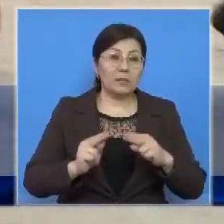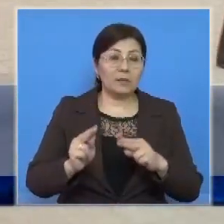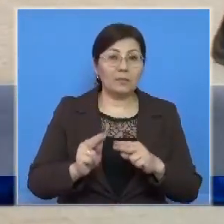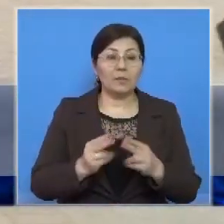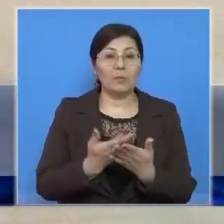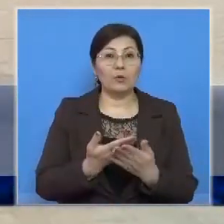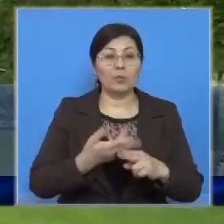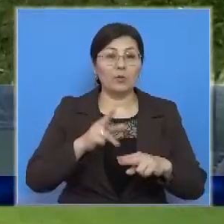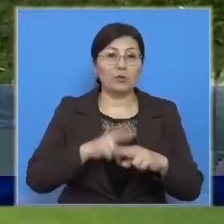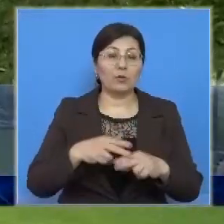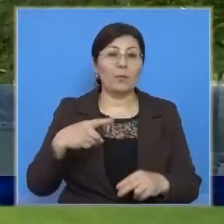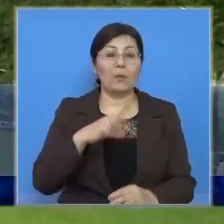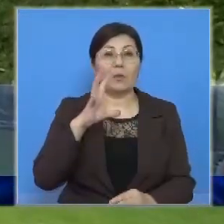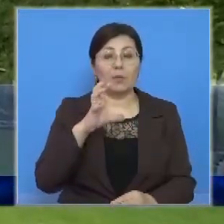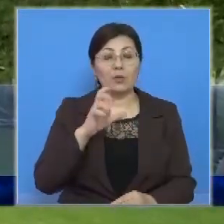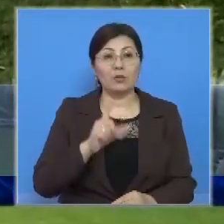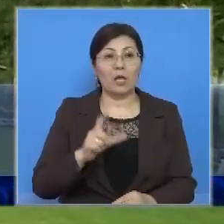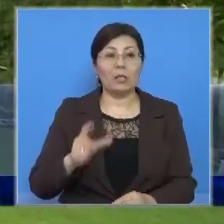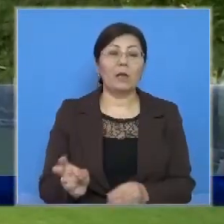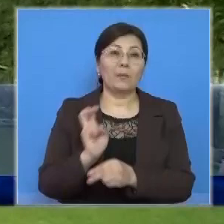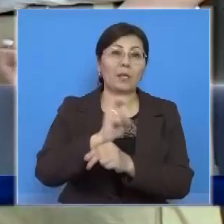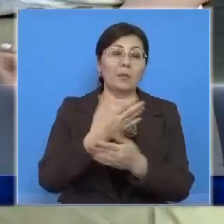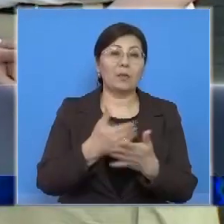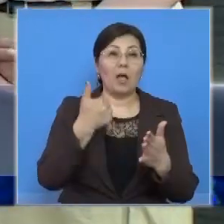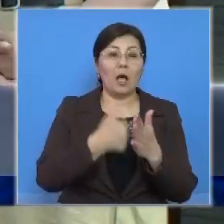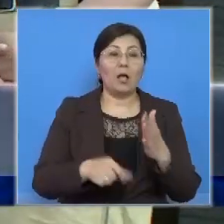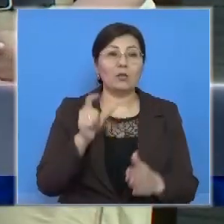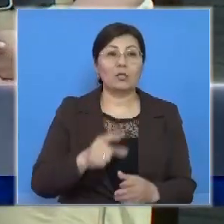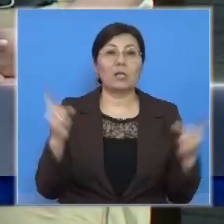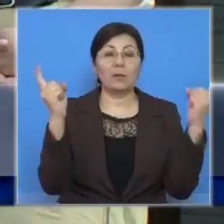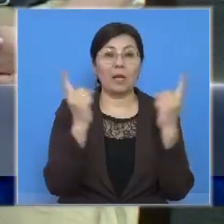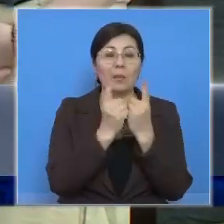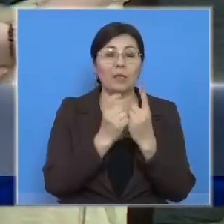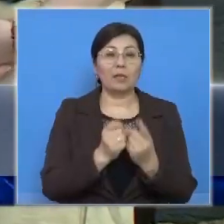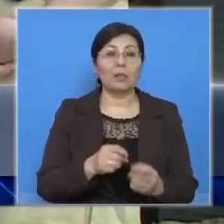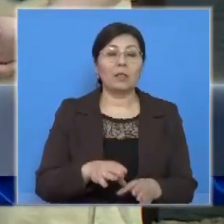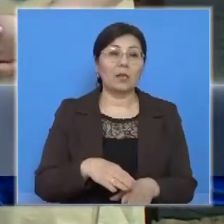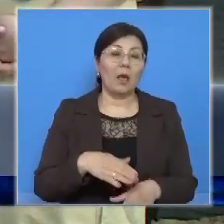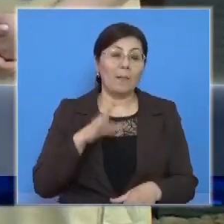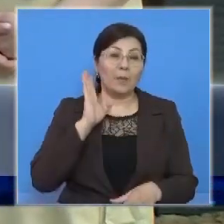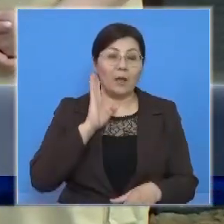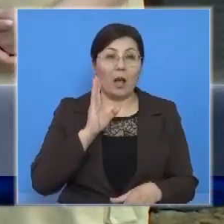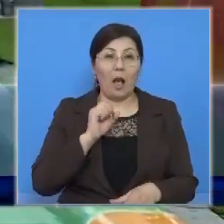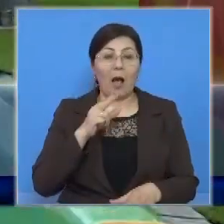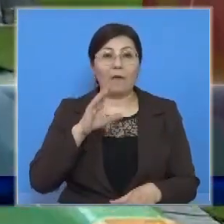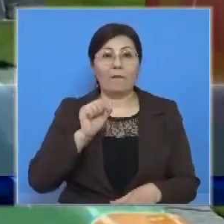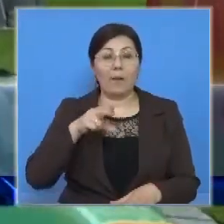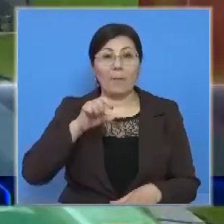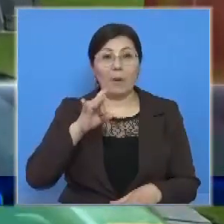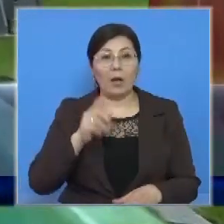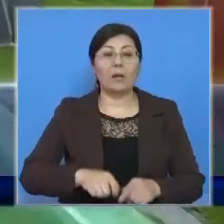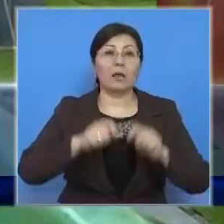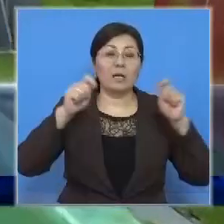демалу үшін 1500 адам келеді. Мұнда 600 адамды қабылдайтын аквапарк те ашылды. Демалыс орнына бизнестің жол